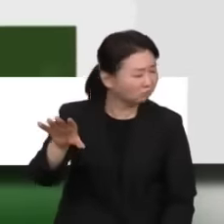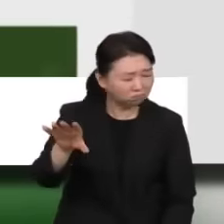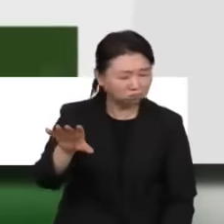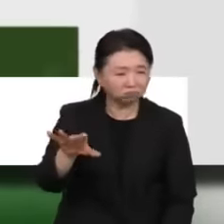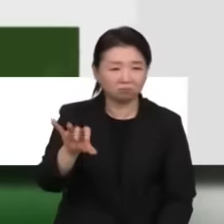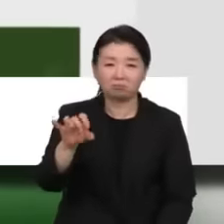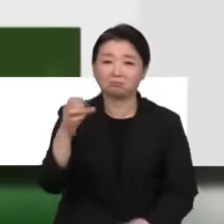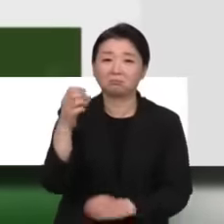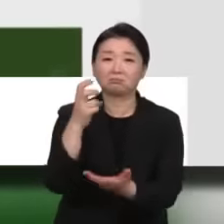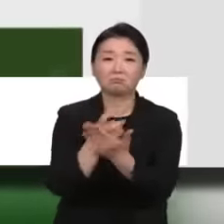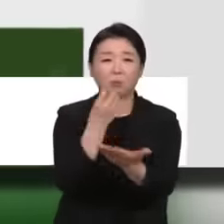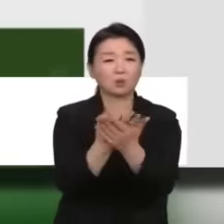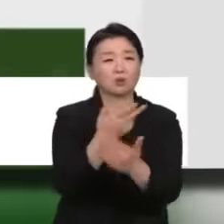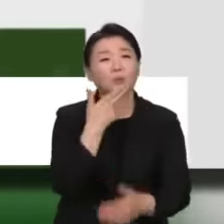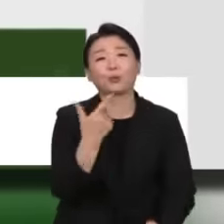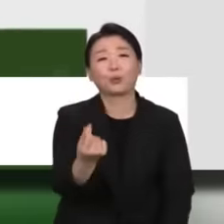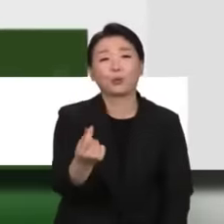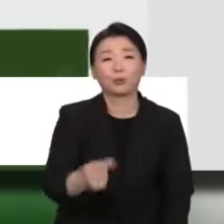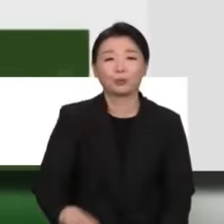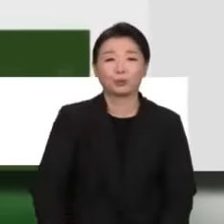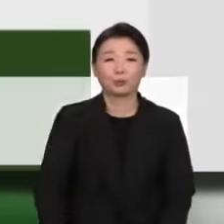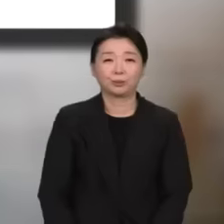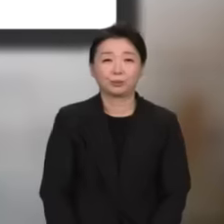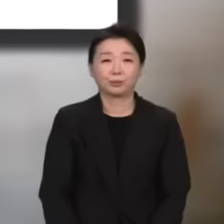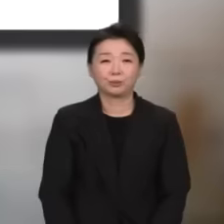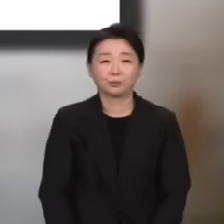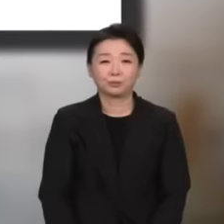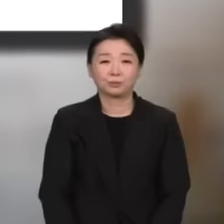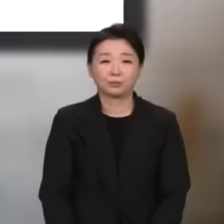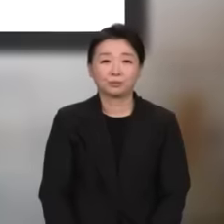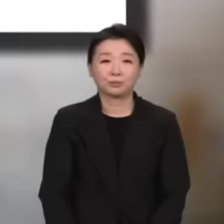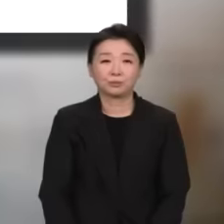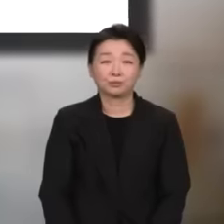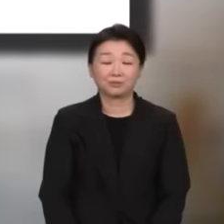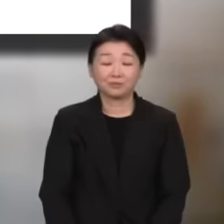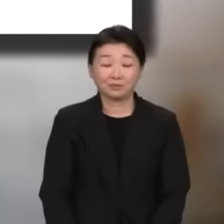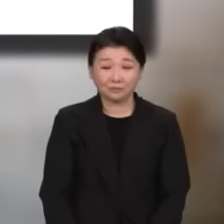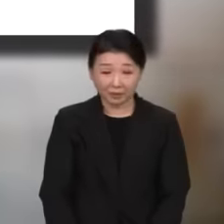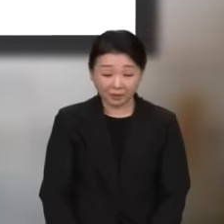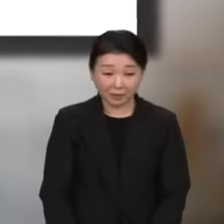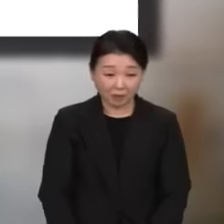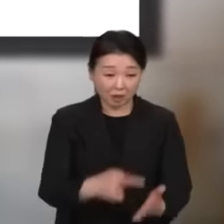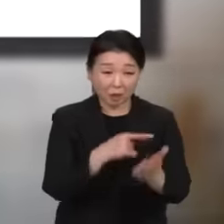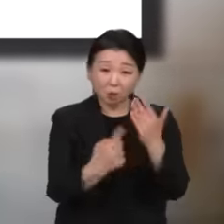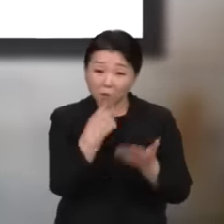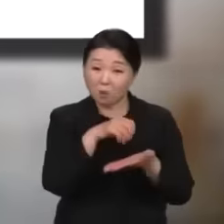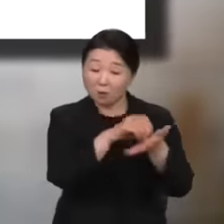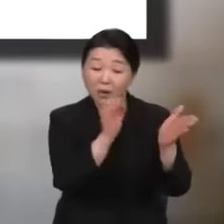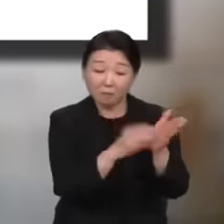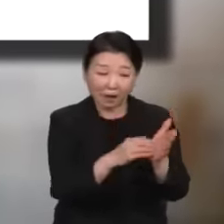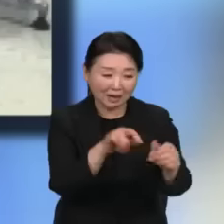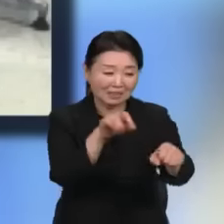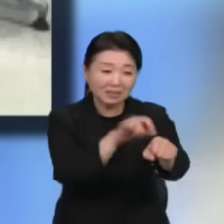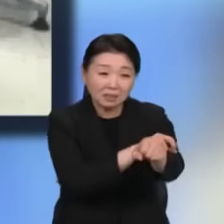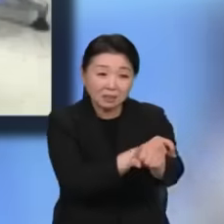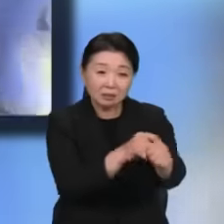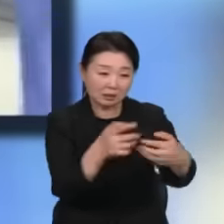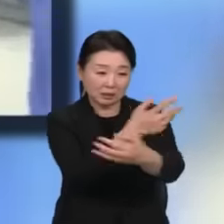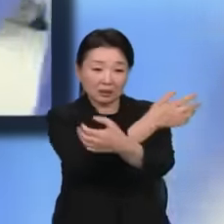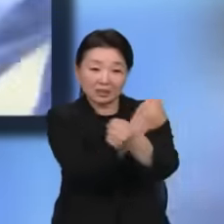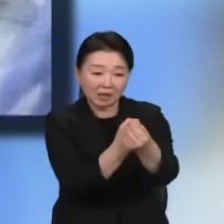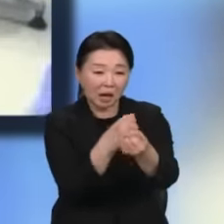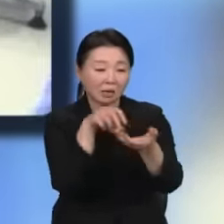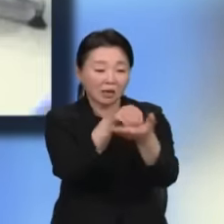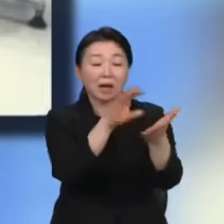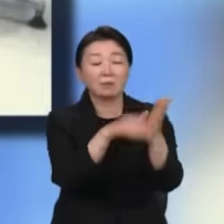근거가 사실상 없다고 보시면 될 것 같습니다. 4세대 실손보험의 경우 특약에 가입한 경우에만